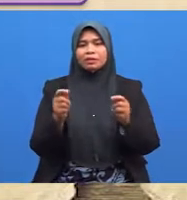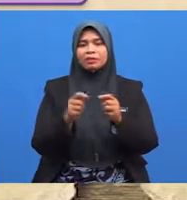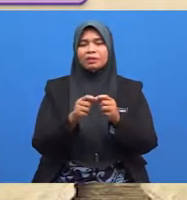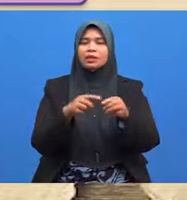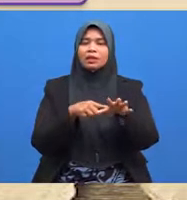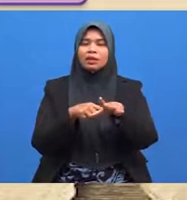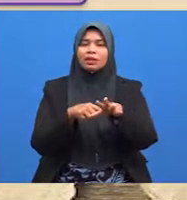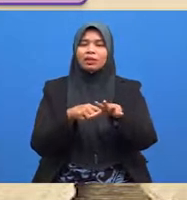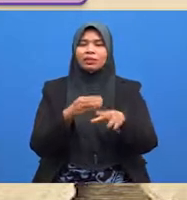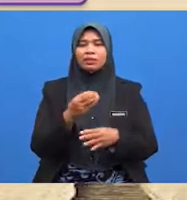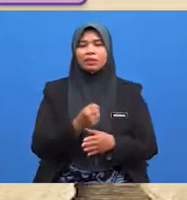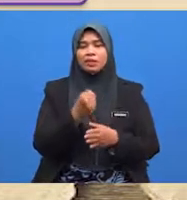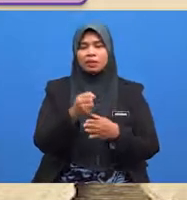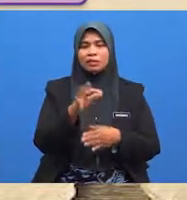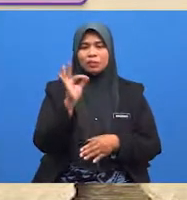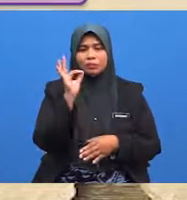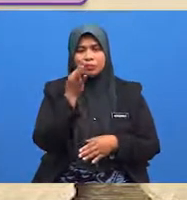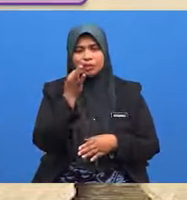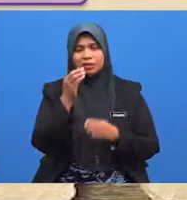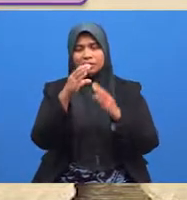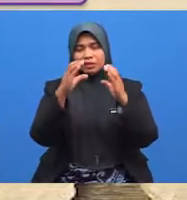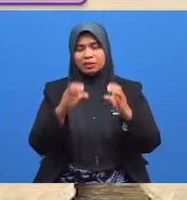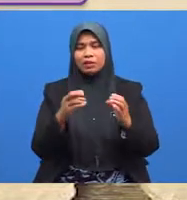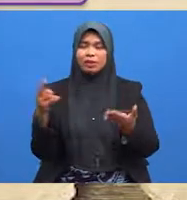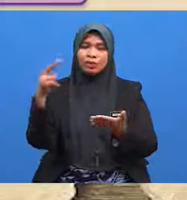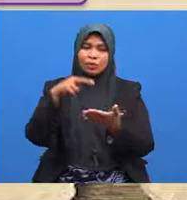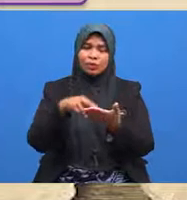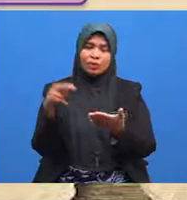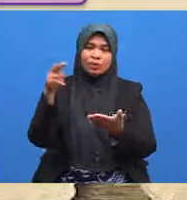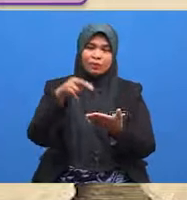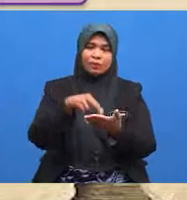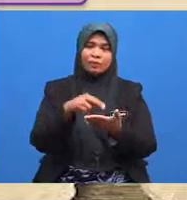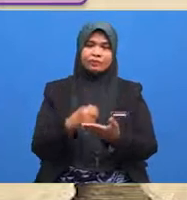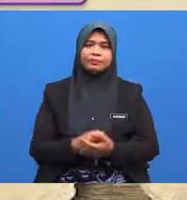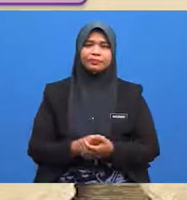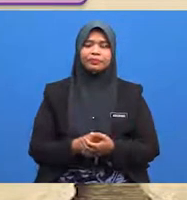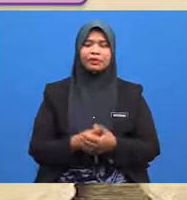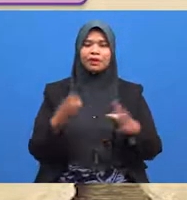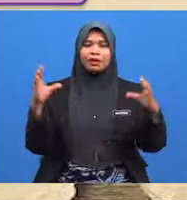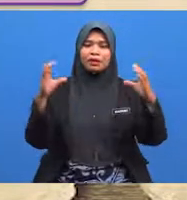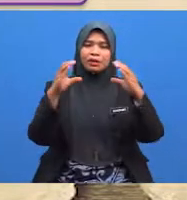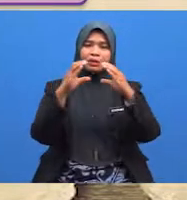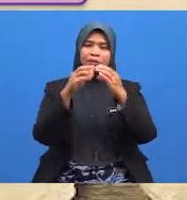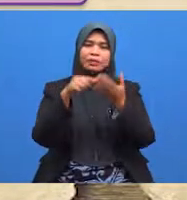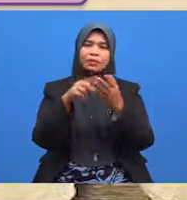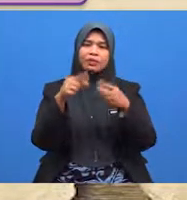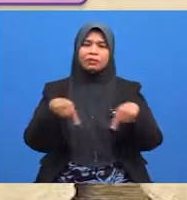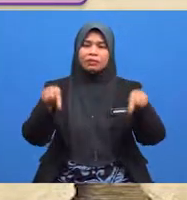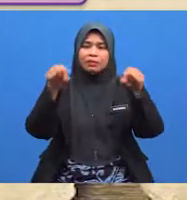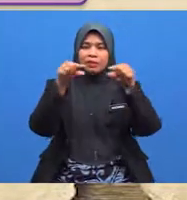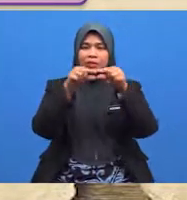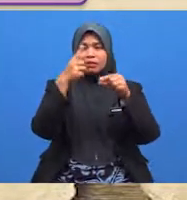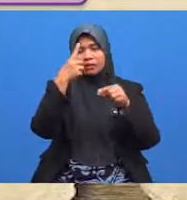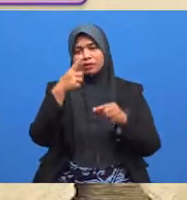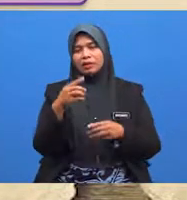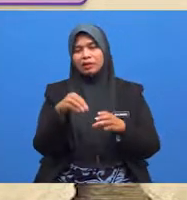aris arabesque, iaitu corak foliage seperti daun atau buah secara berulang